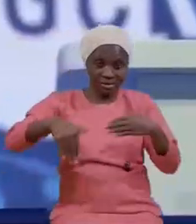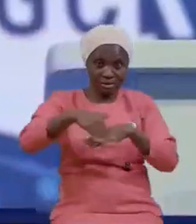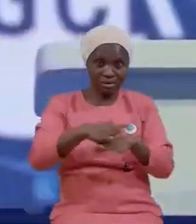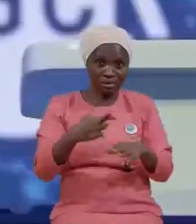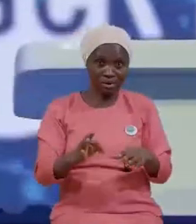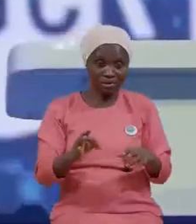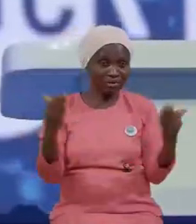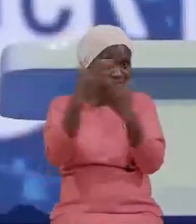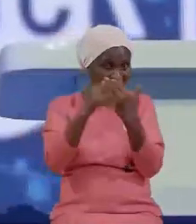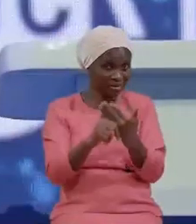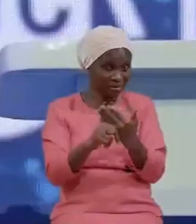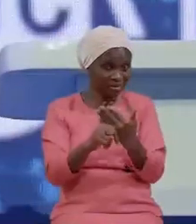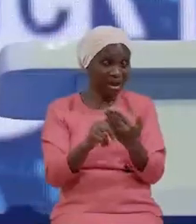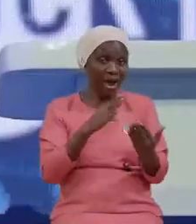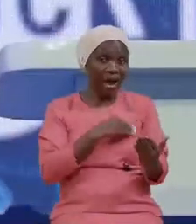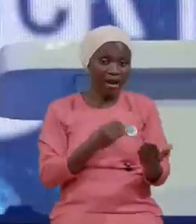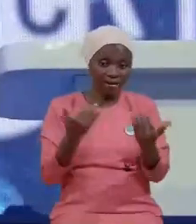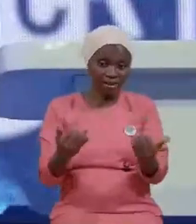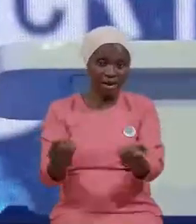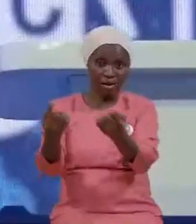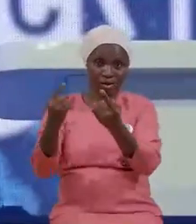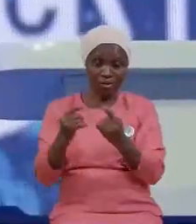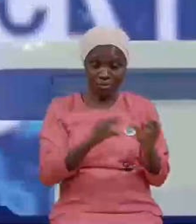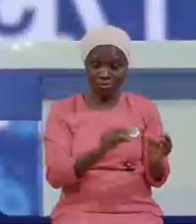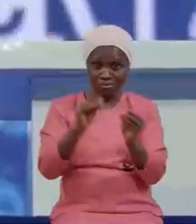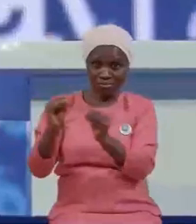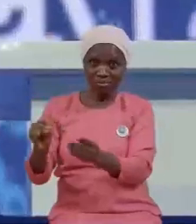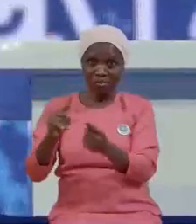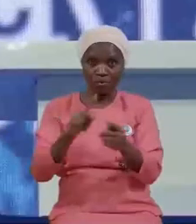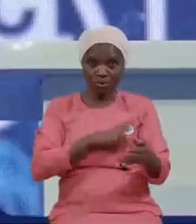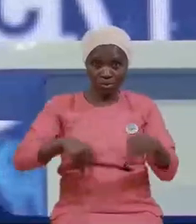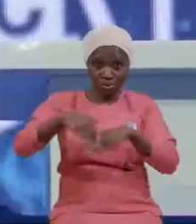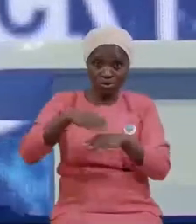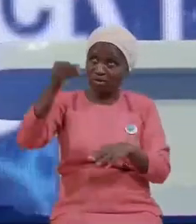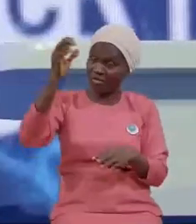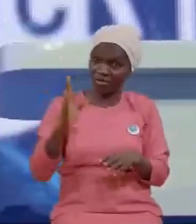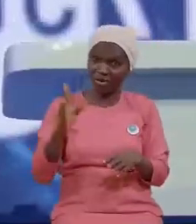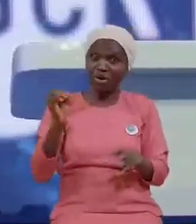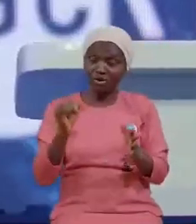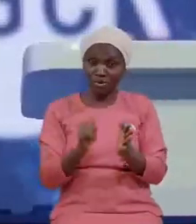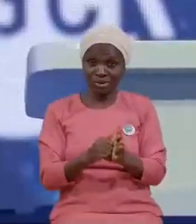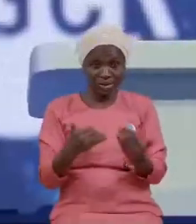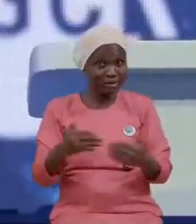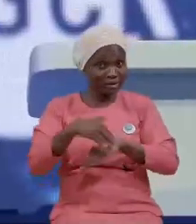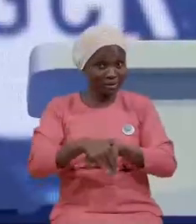et venir dans le royaume de Dieu, pour que ce soit, tu puisses avoir la paix,